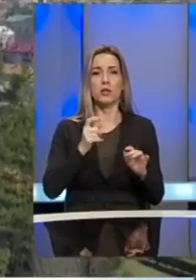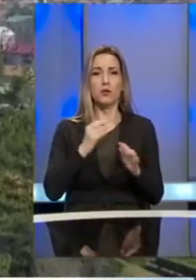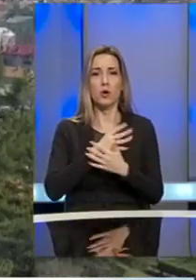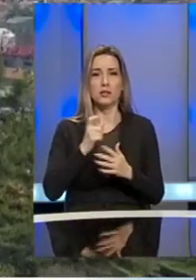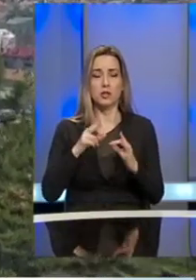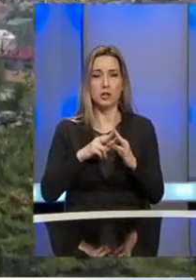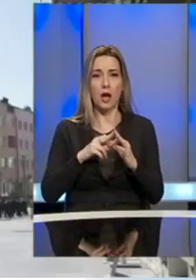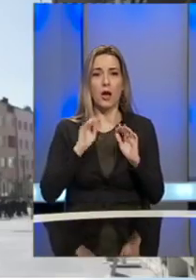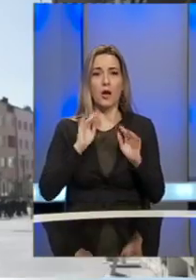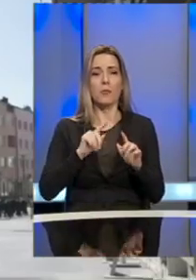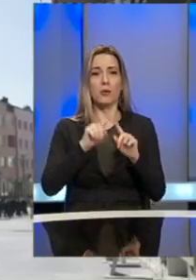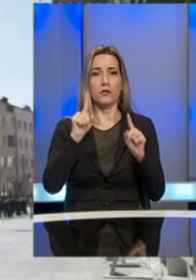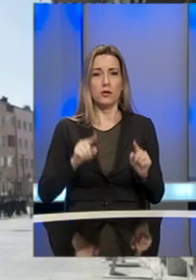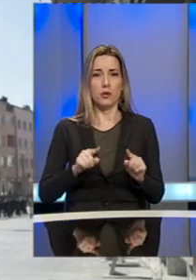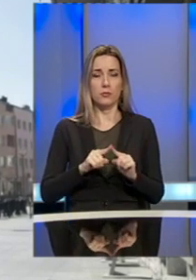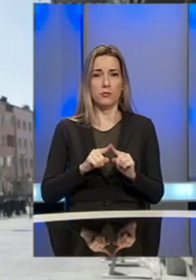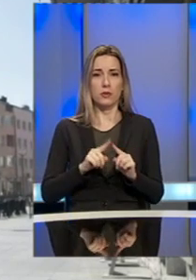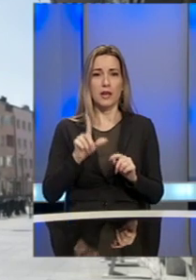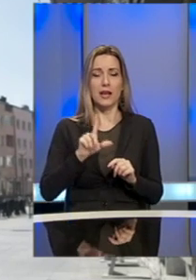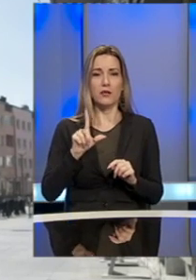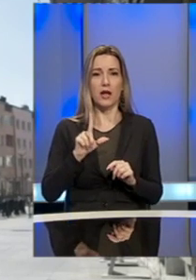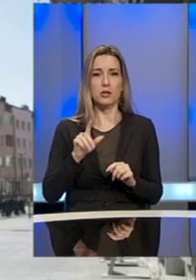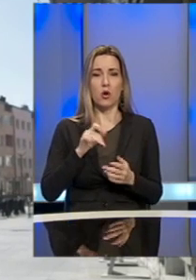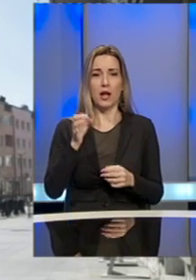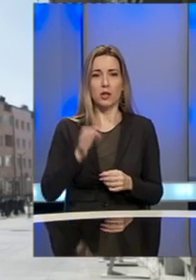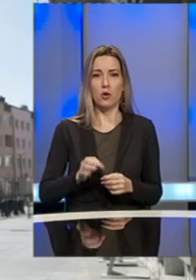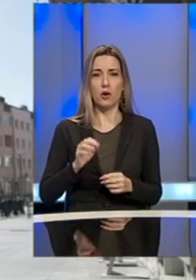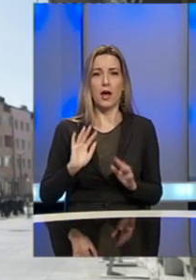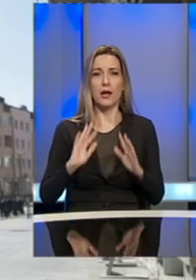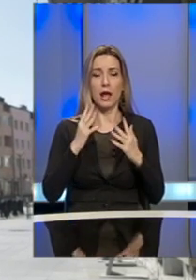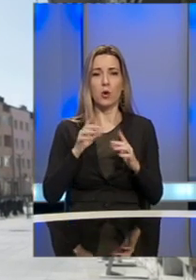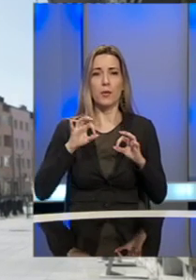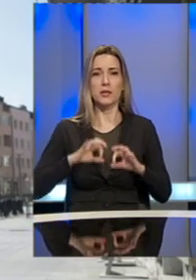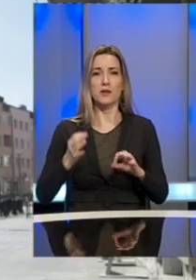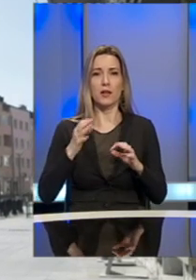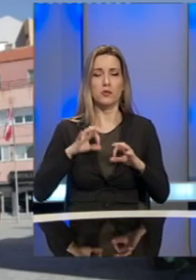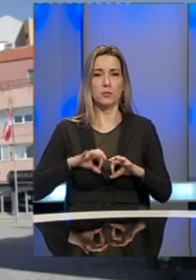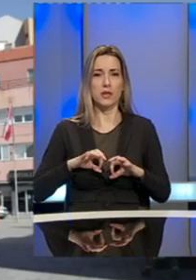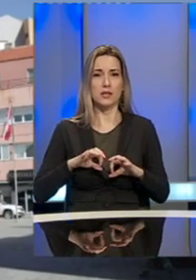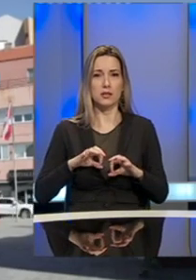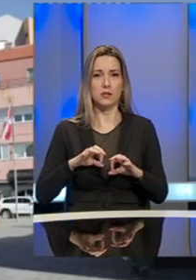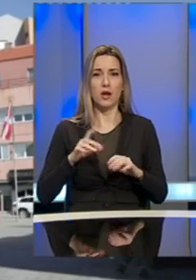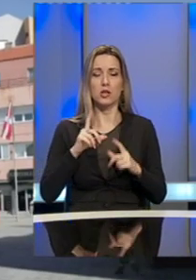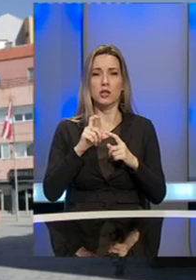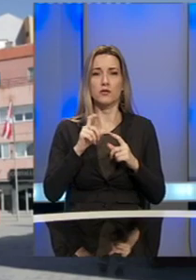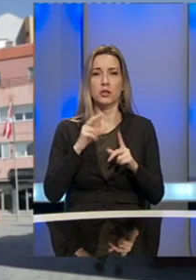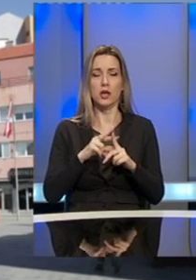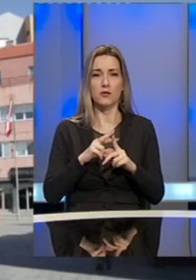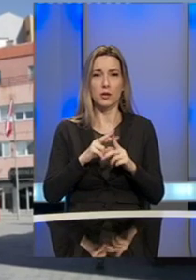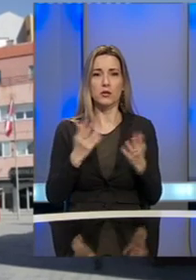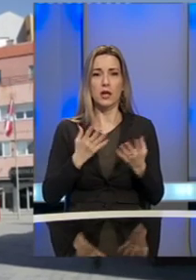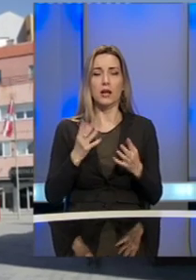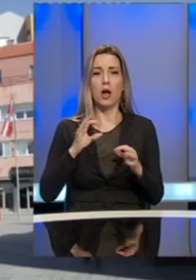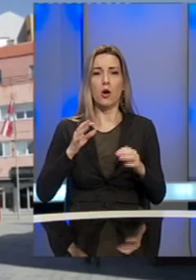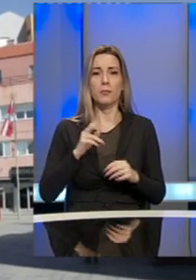A povodom sporne odluke kriznog štaba Livanjskog kantona reagovao je i predsjedavajući predsjedništva Bosne i Hercegovine Šefik Džaferović, kao